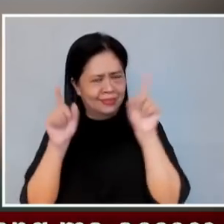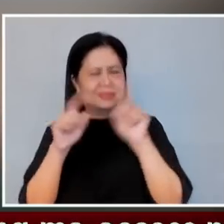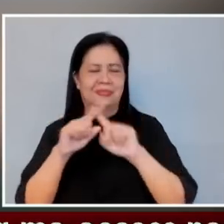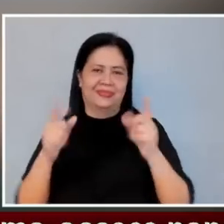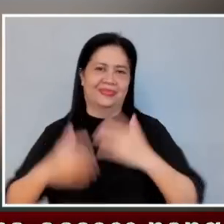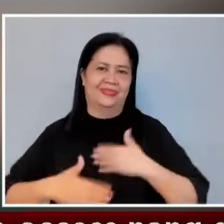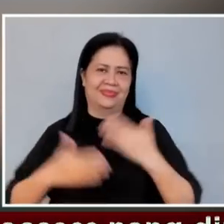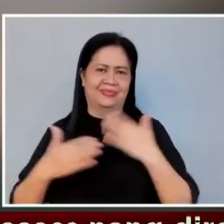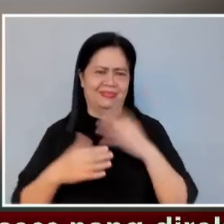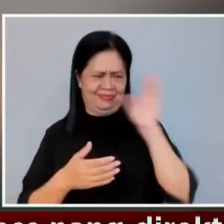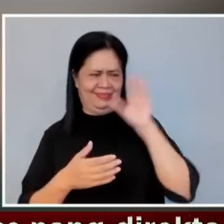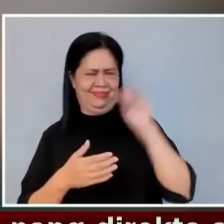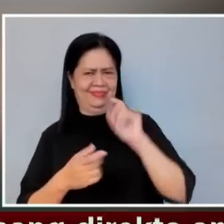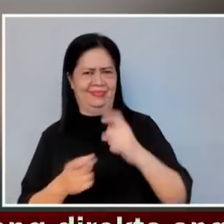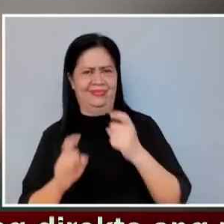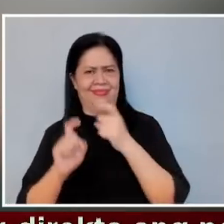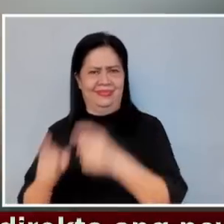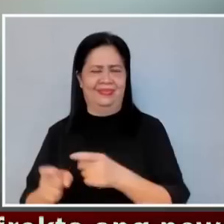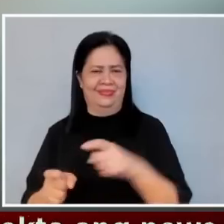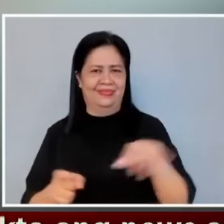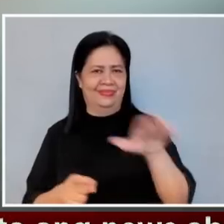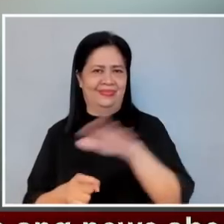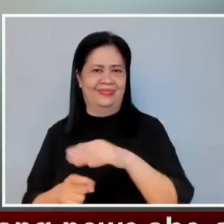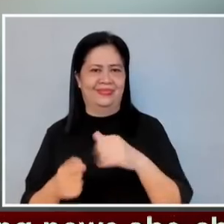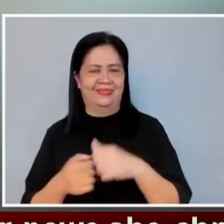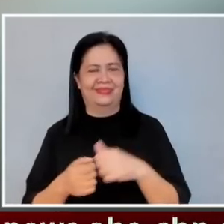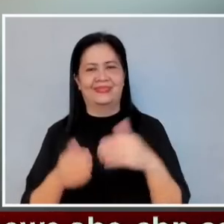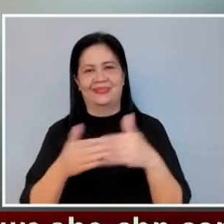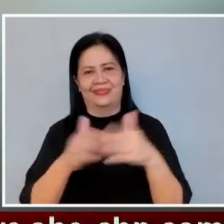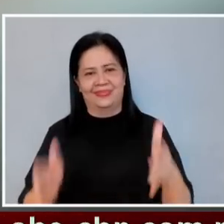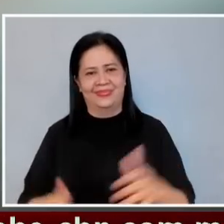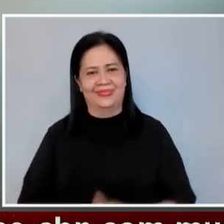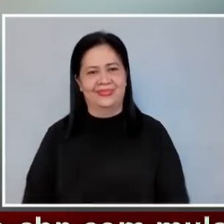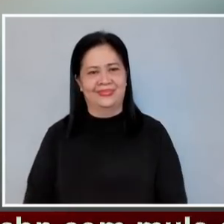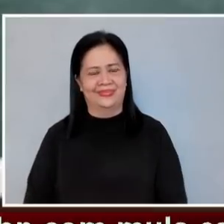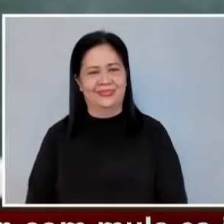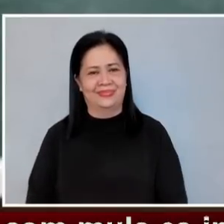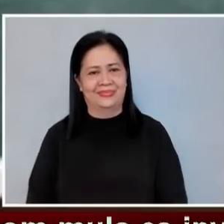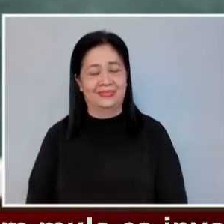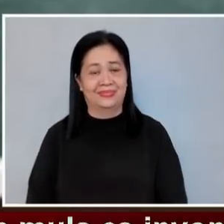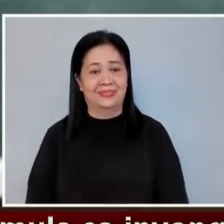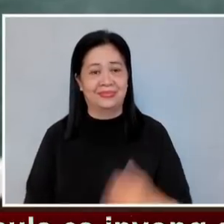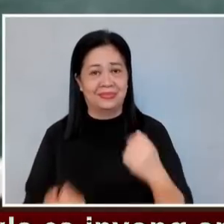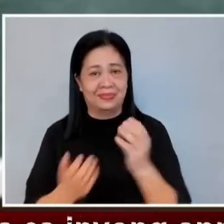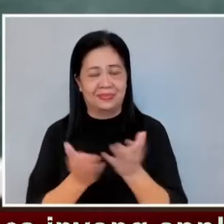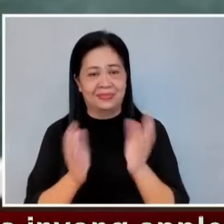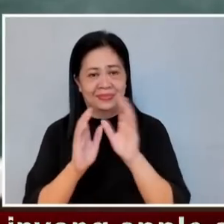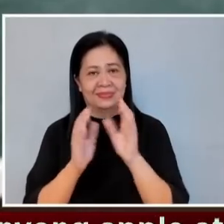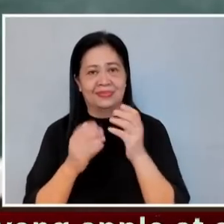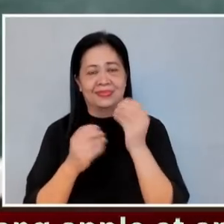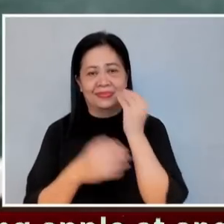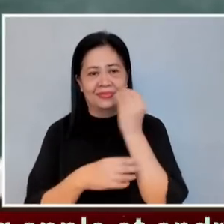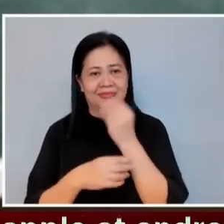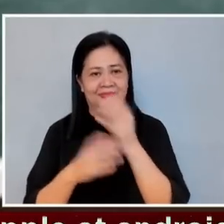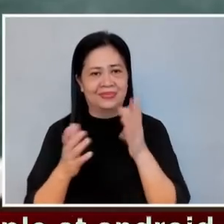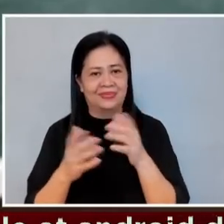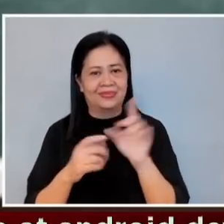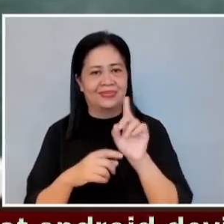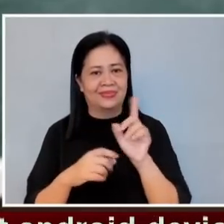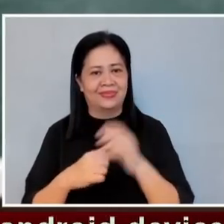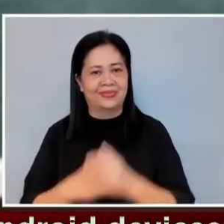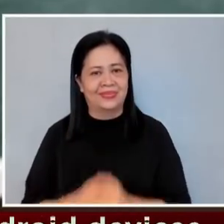sa kakaibang regalo ng mga bata. May pa-food paper bouquet ang mga estudyante